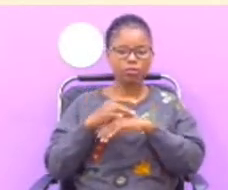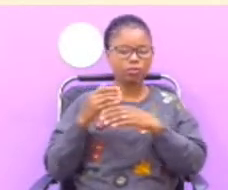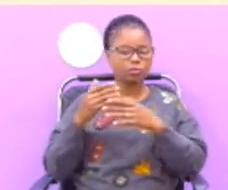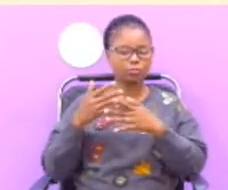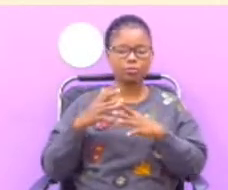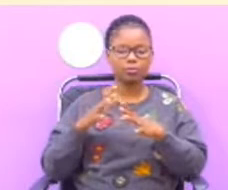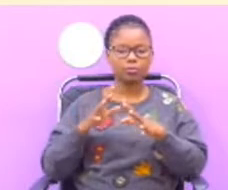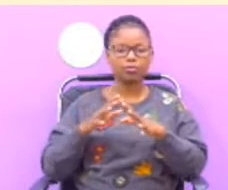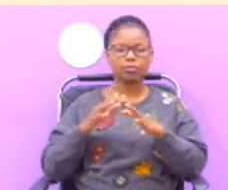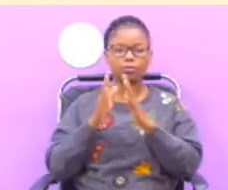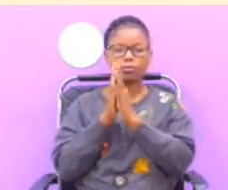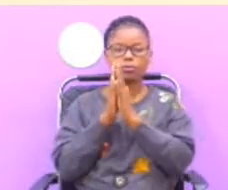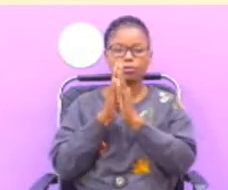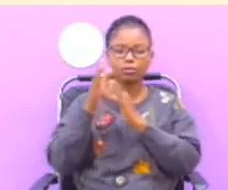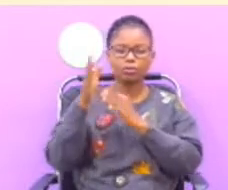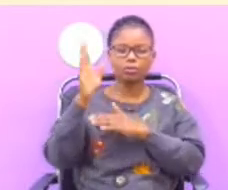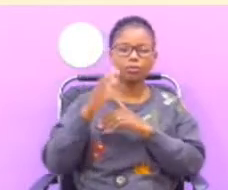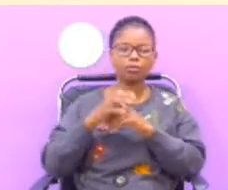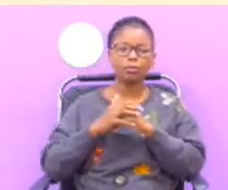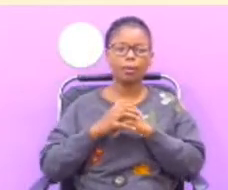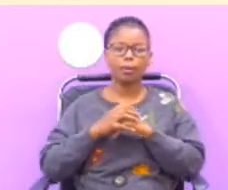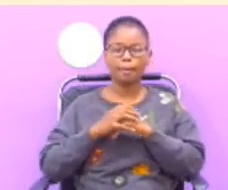Bwana asifiwe sana.